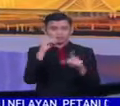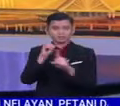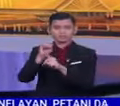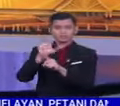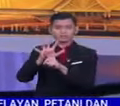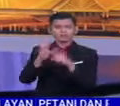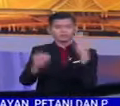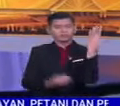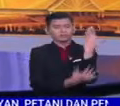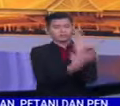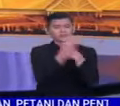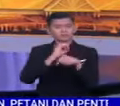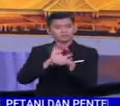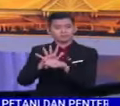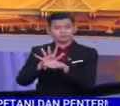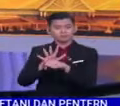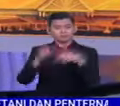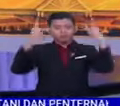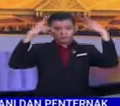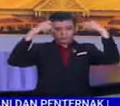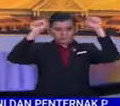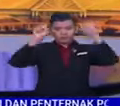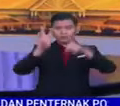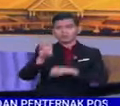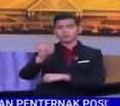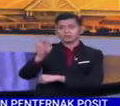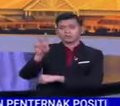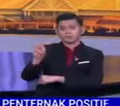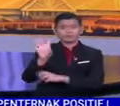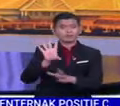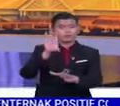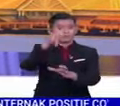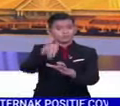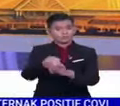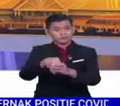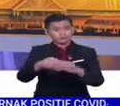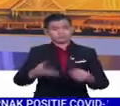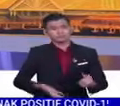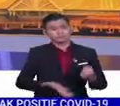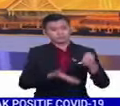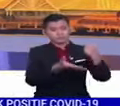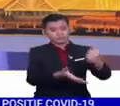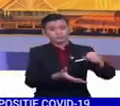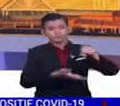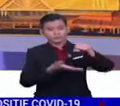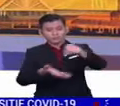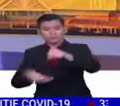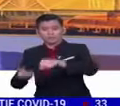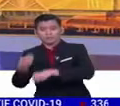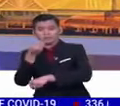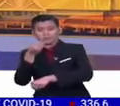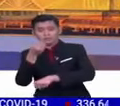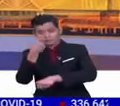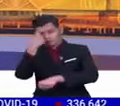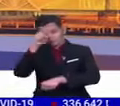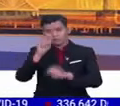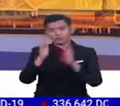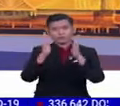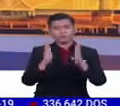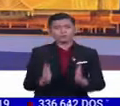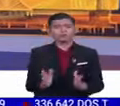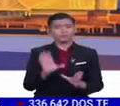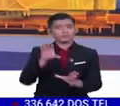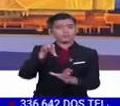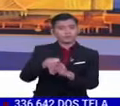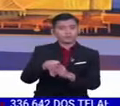19 mengurusinya Onrust lalu anhuma berkata ia termasuk menyalurkan bantuan bakul makanan kepada mereka yang